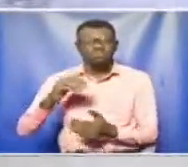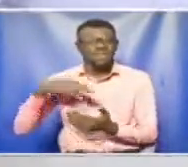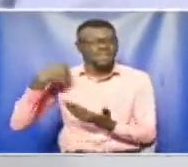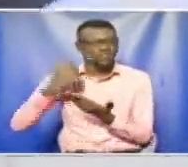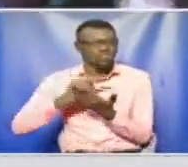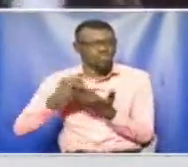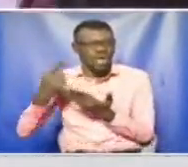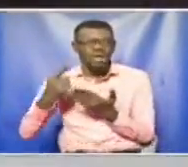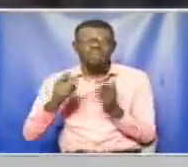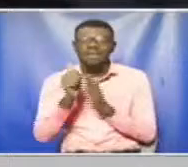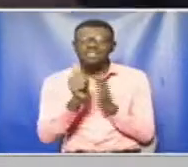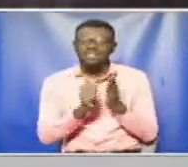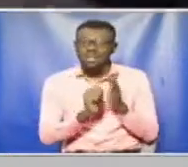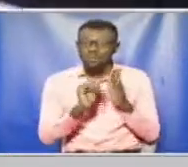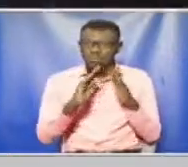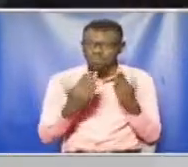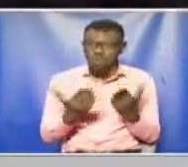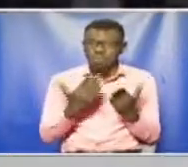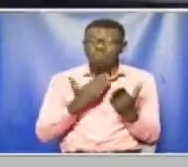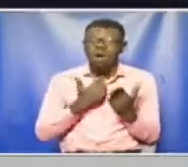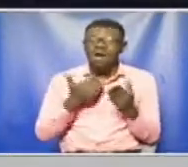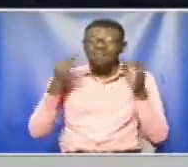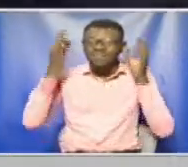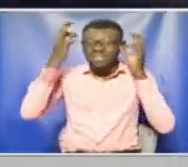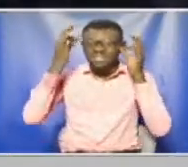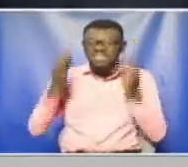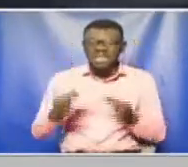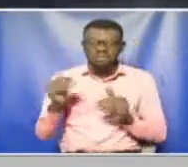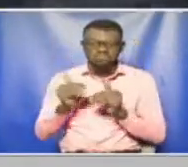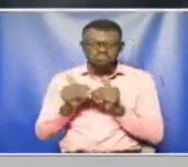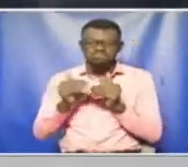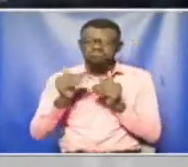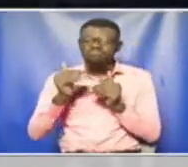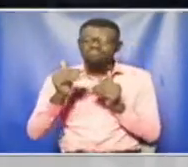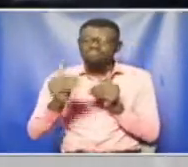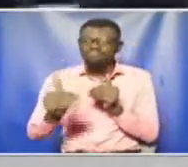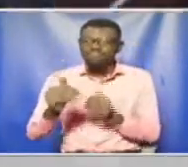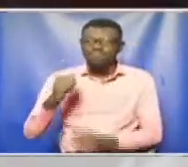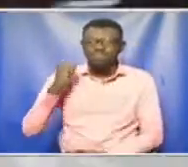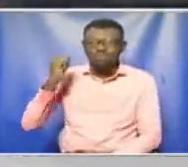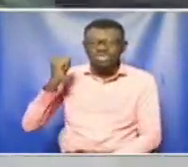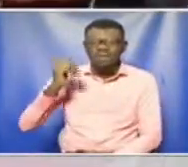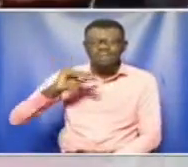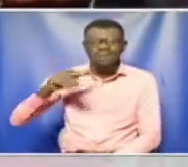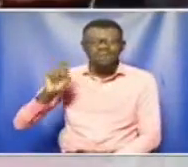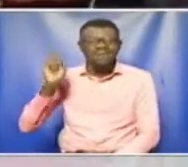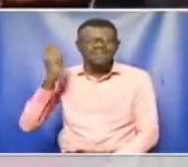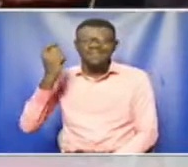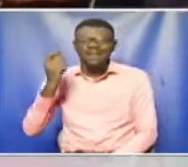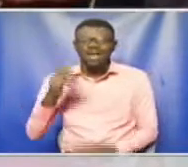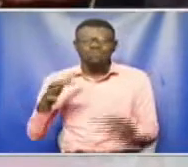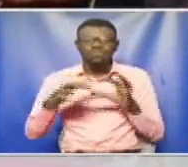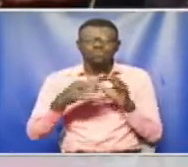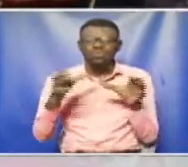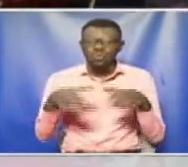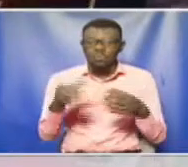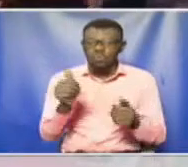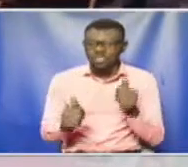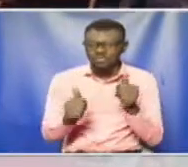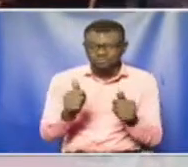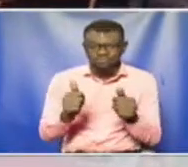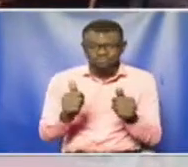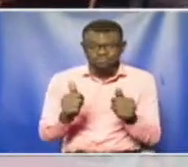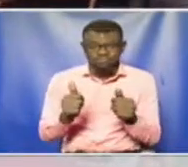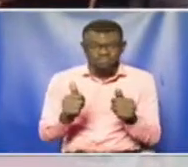huo ikiwa ni kutafuta mwafaka kuhusu mstakabali wa kisiasa wa eneo hilo. Kulingana na wandani wa